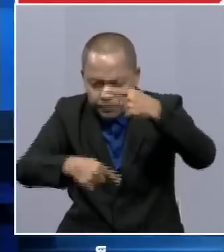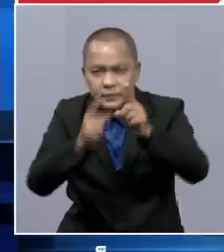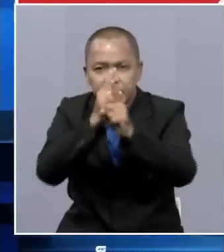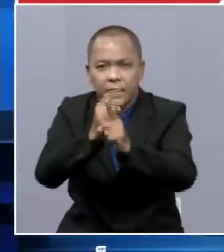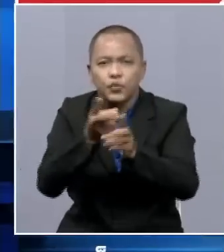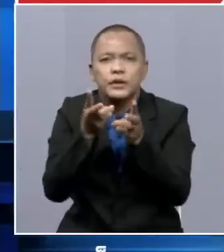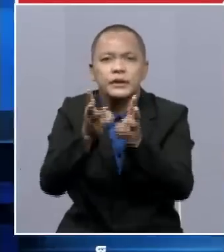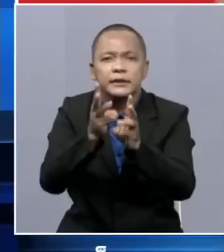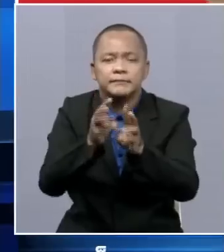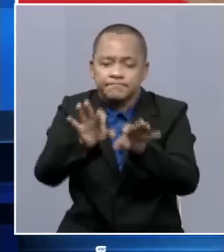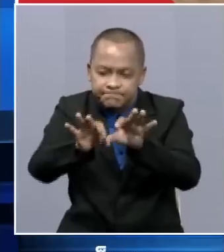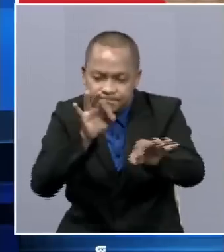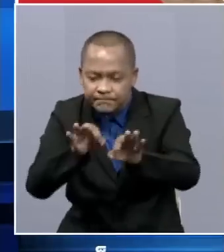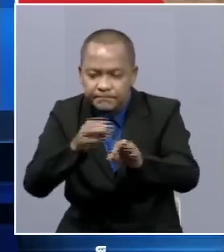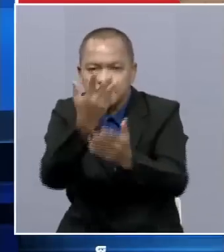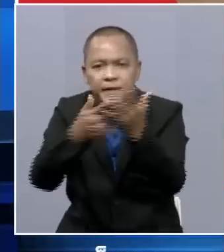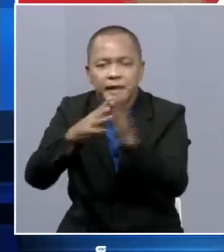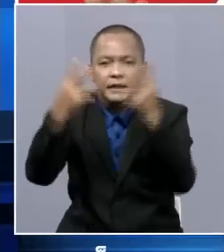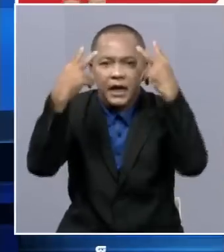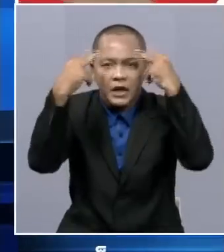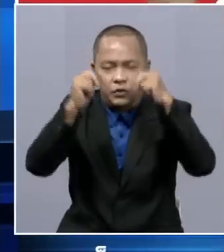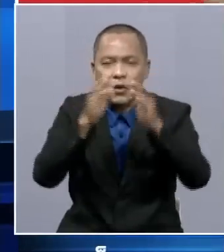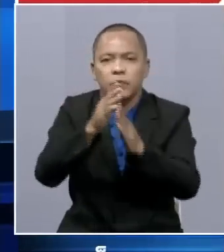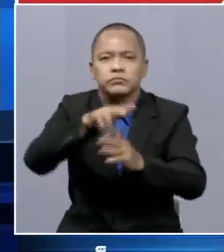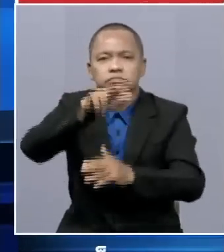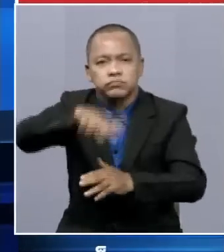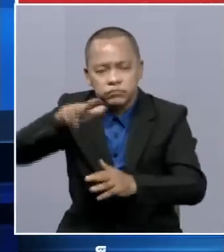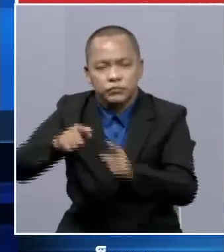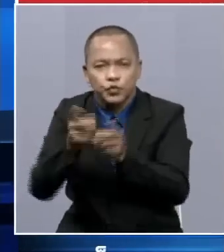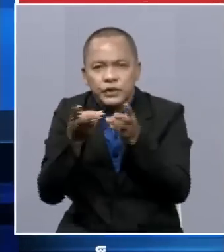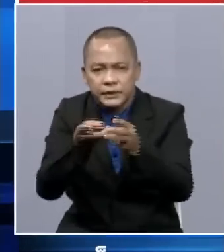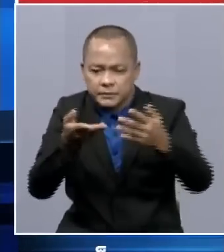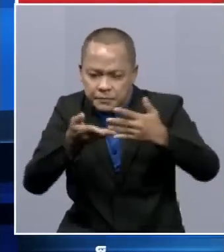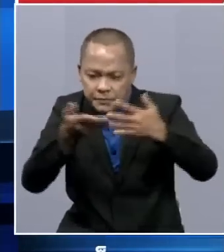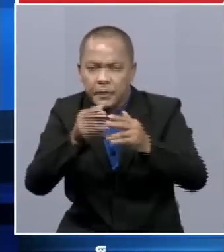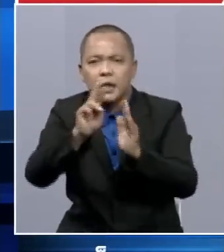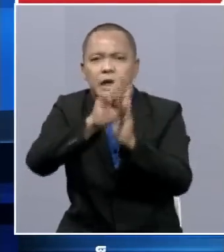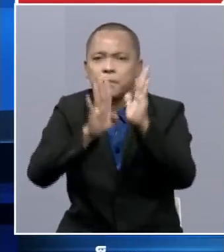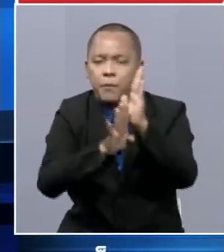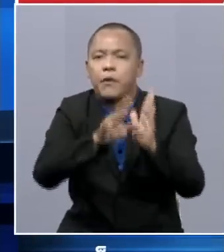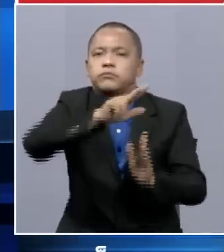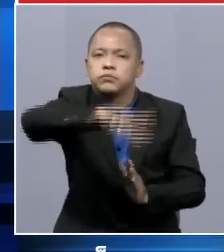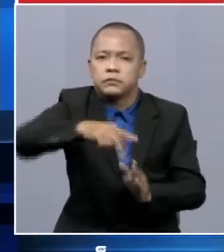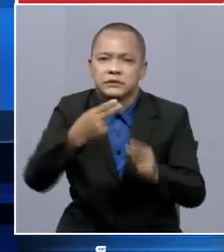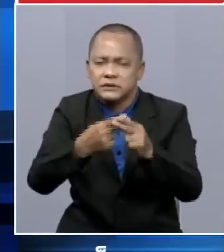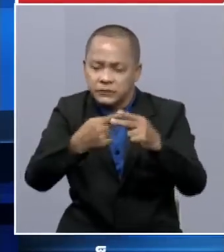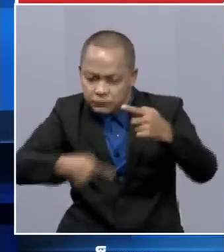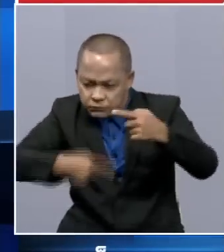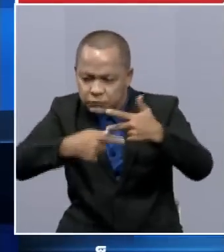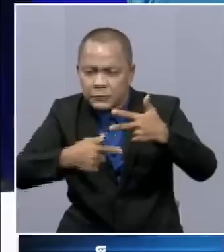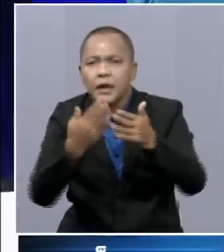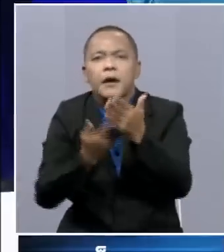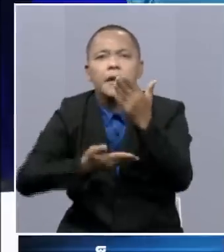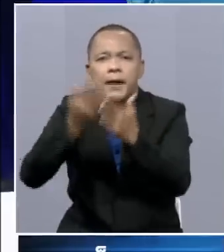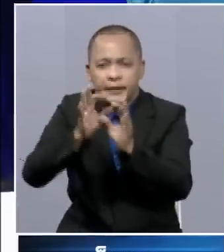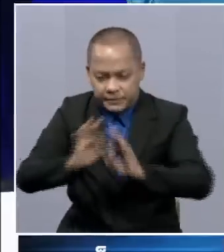แล้วก็กระบวนการการวางตัวแคนดิเดตนายกของเพื่อไทยเนี่ยเขาก็บอกว่ามีขั้นตอนมีระบบของเขาอยู ่ นะครับแม้ว่าชื่อจะหลุดออกมาแต่ว่ามันก็ต้องผ่